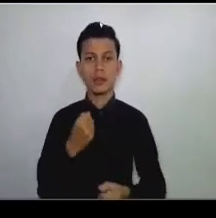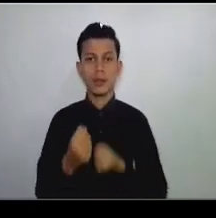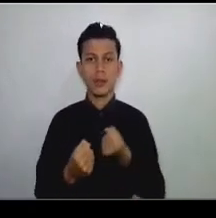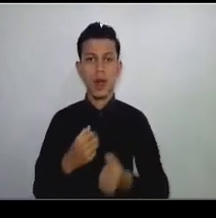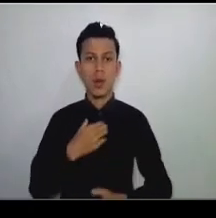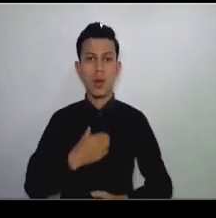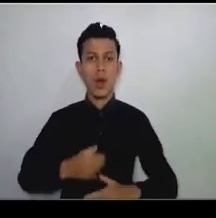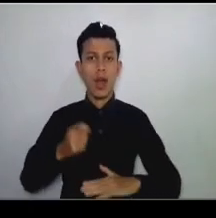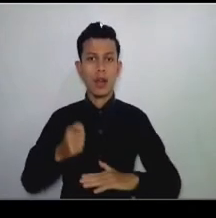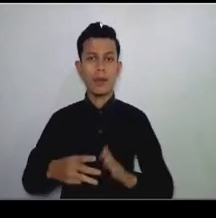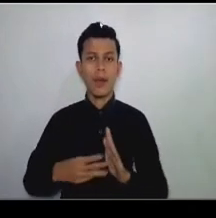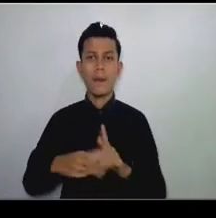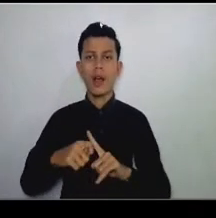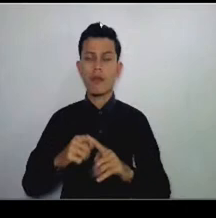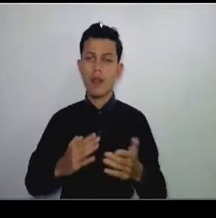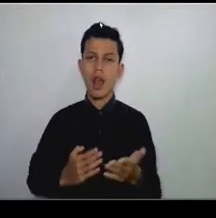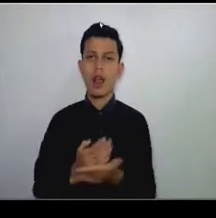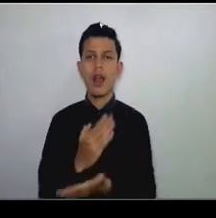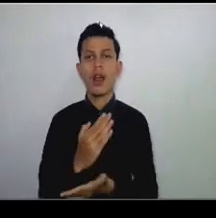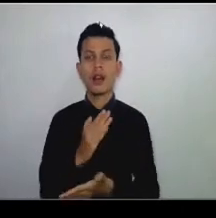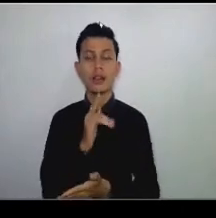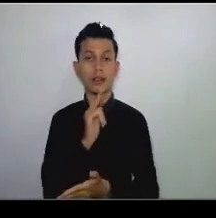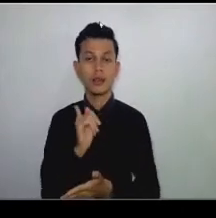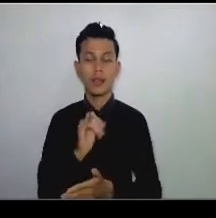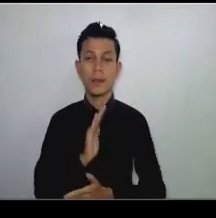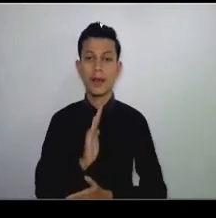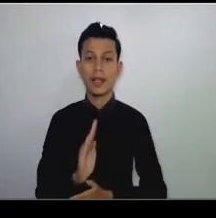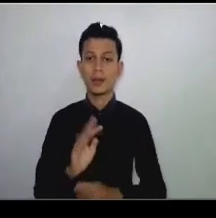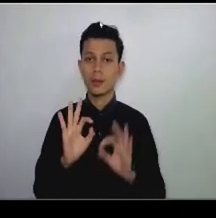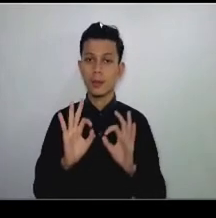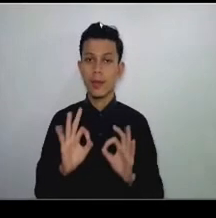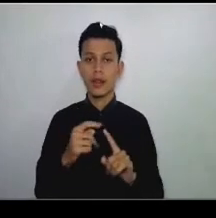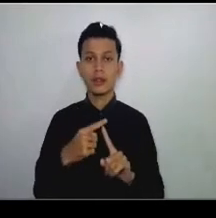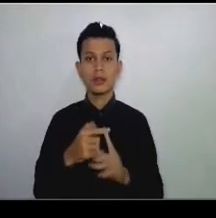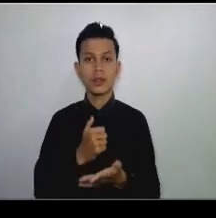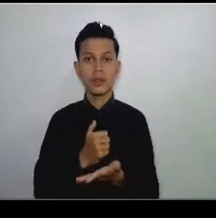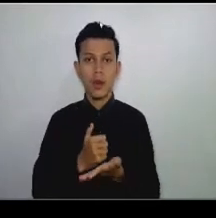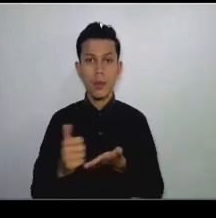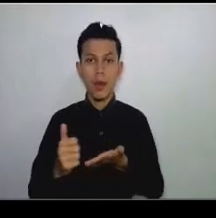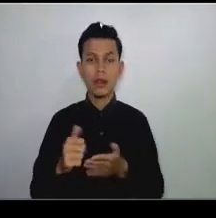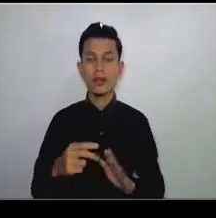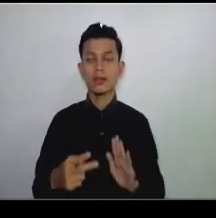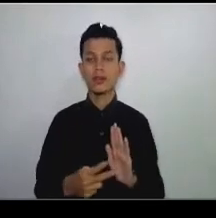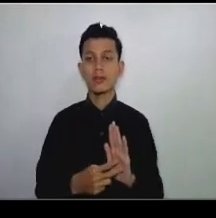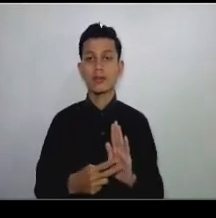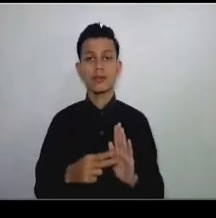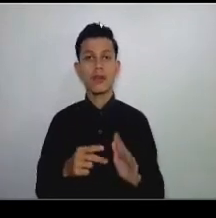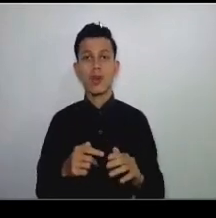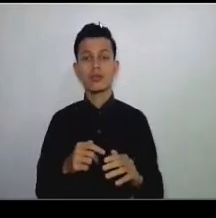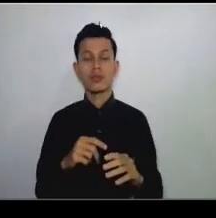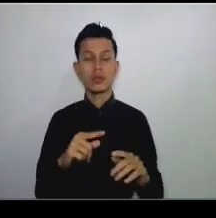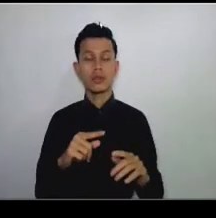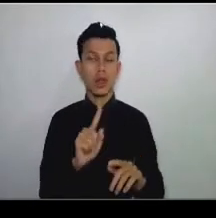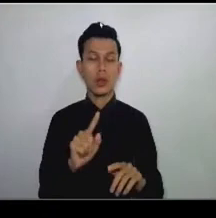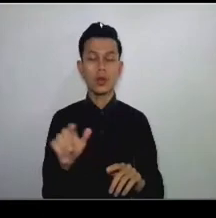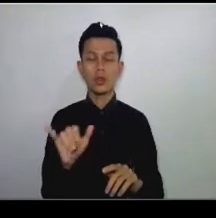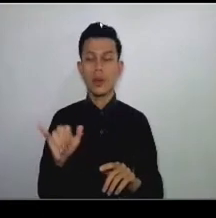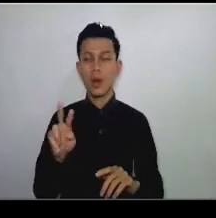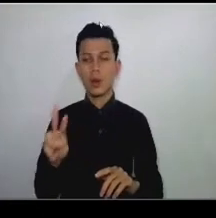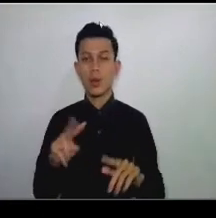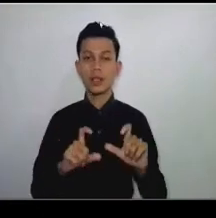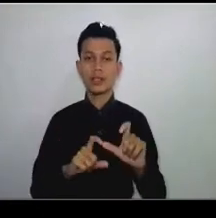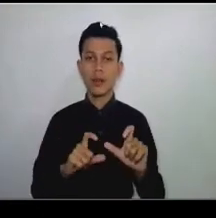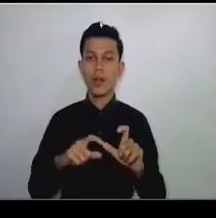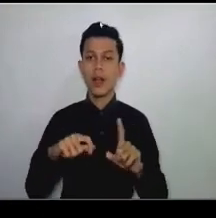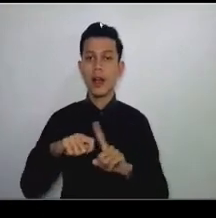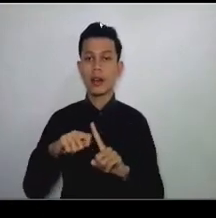konstitusi sebagaimana tertuang dalam prinsip kepantasan dan kesopanan butir penerapan angka sat dan angka du Sapta Karsa